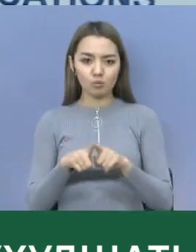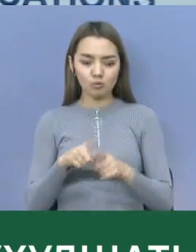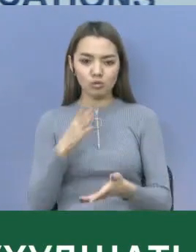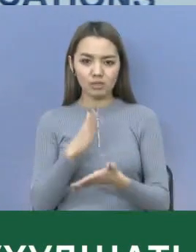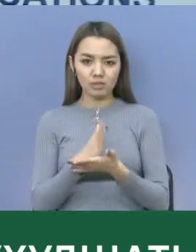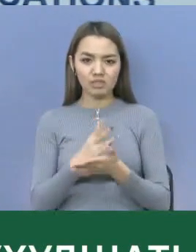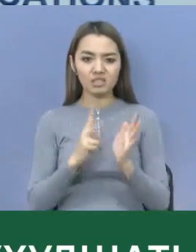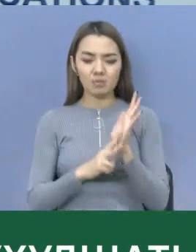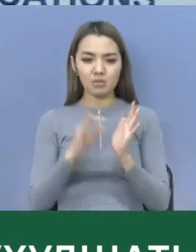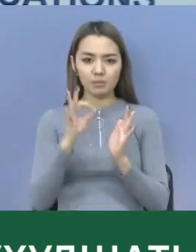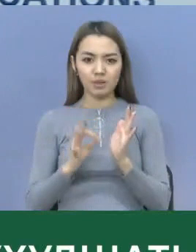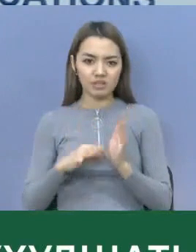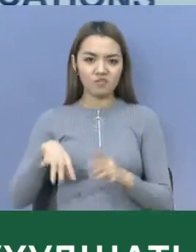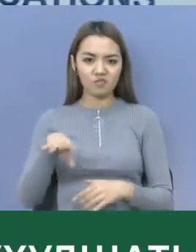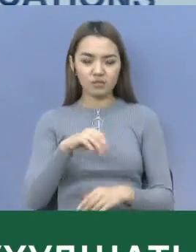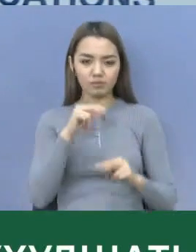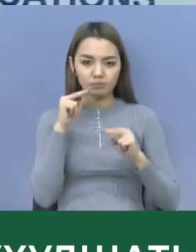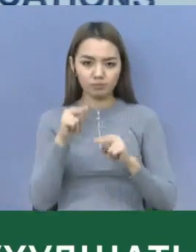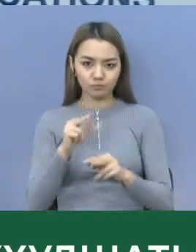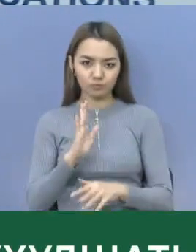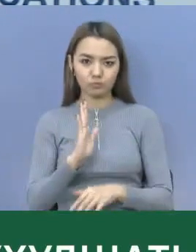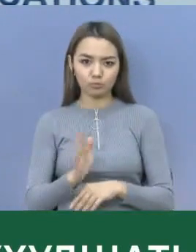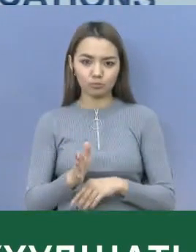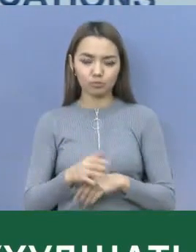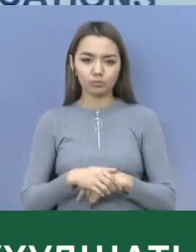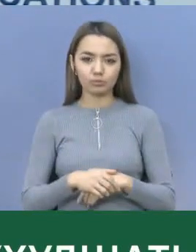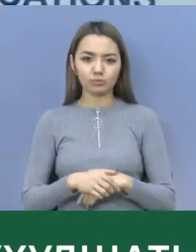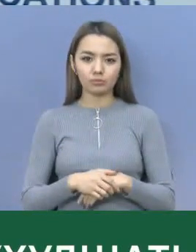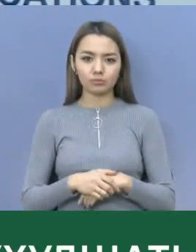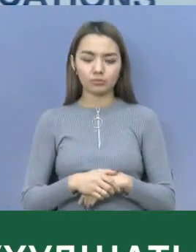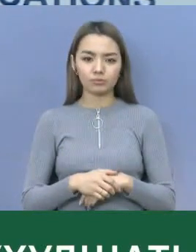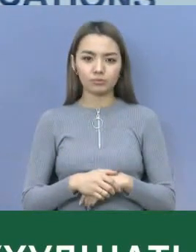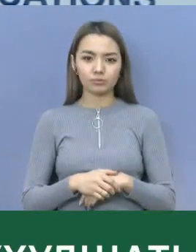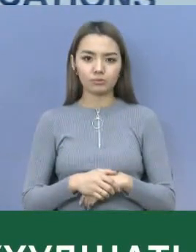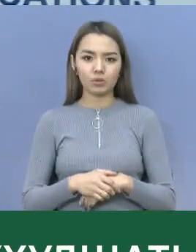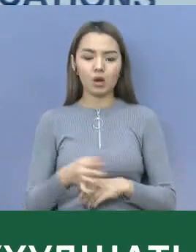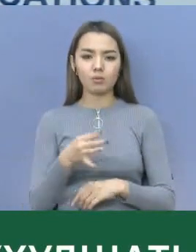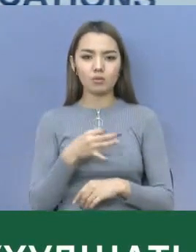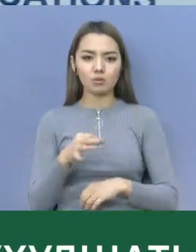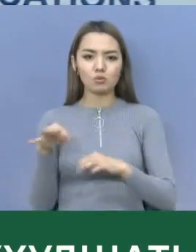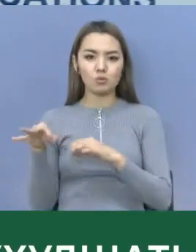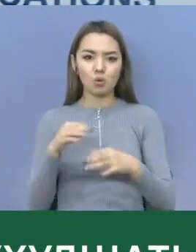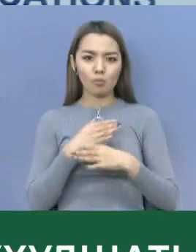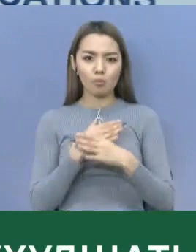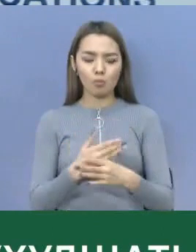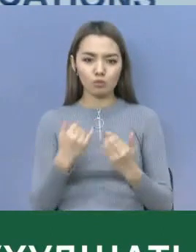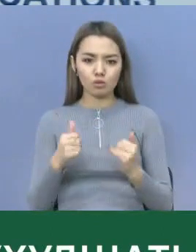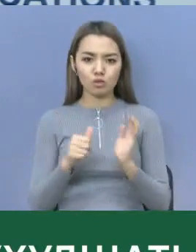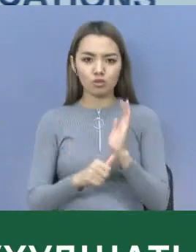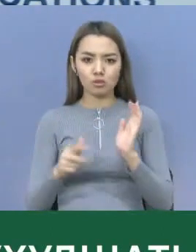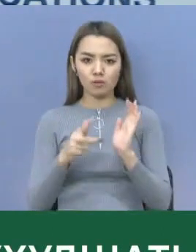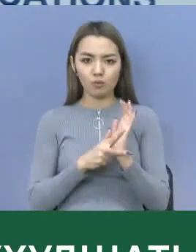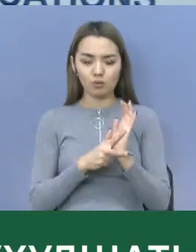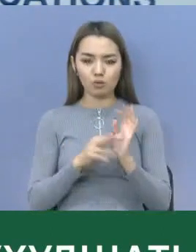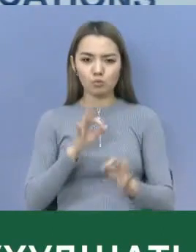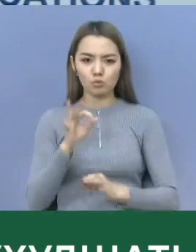Охвачено примерно 70% сельского и до 100% городского населения. Мощность областной станции скорой помощи составляет